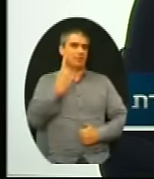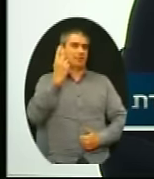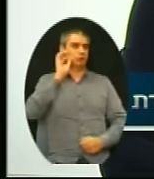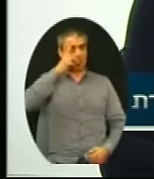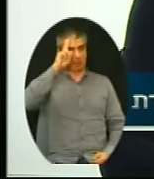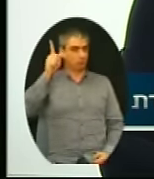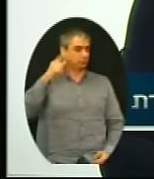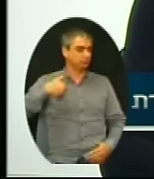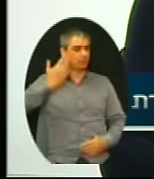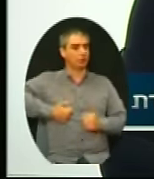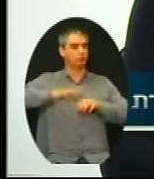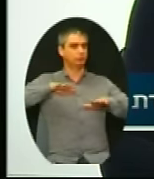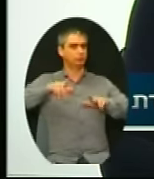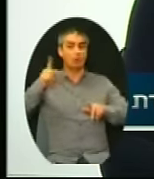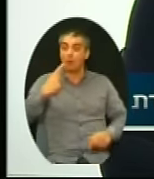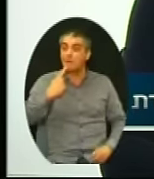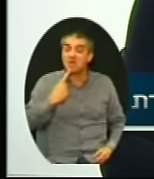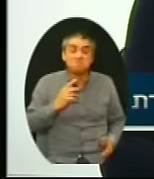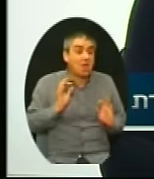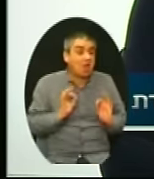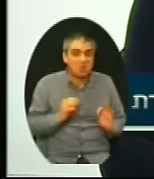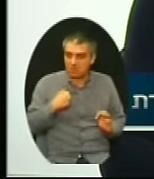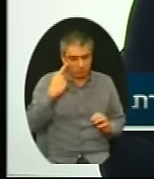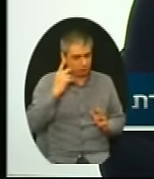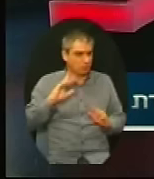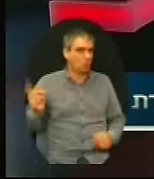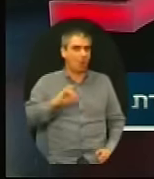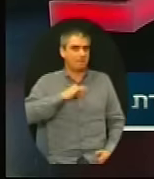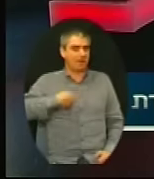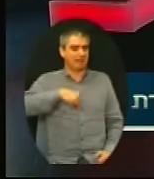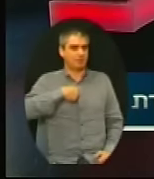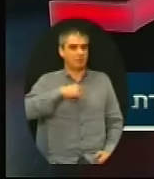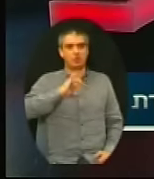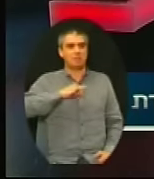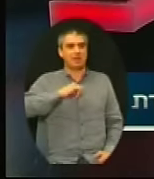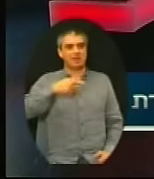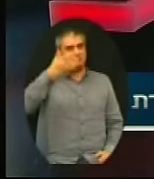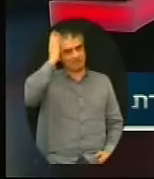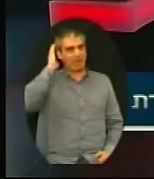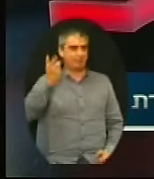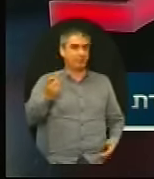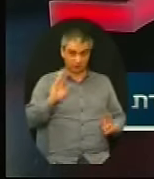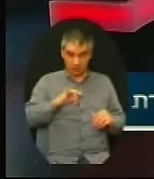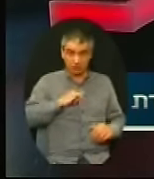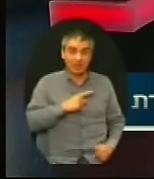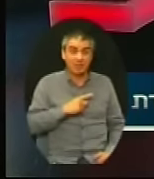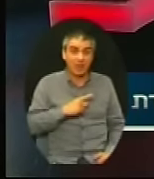של הליכוד לראשות ממשלה, והוא אמר, האמת, אני חושב שנורא מקנים בנו, נורא מקנים ביאיר לפיד. יש